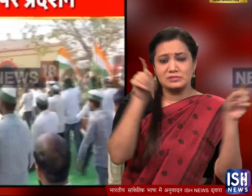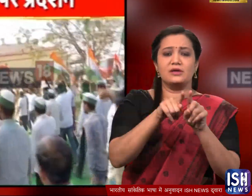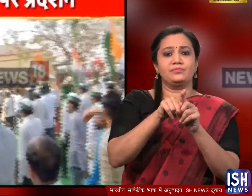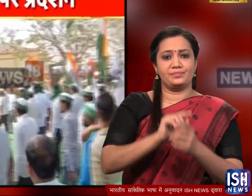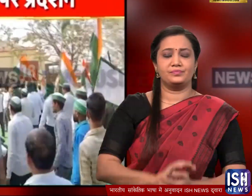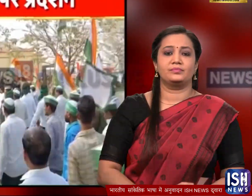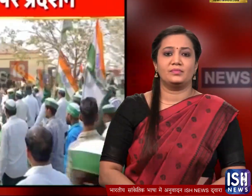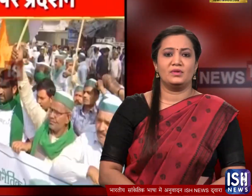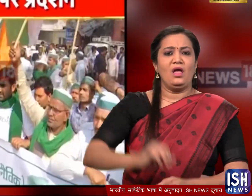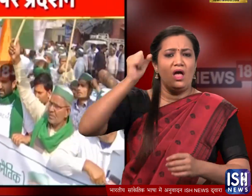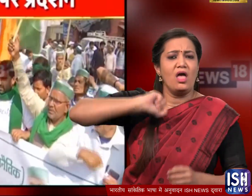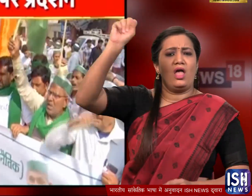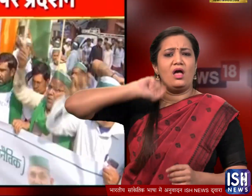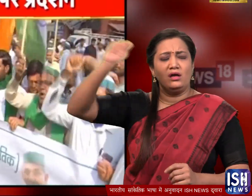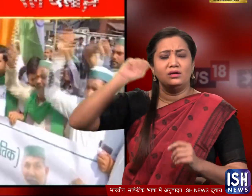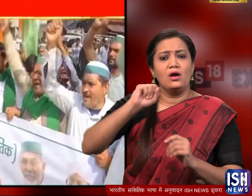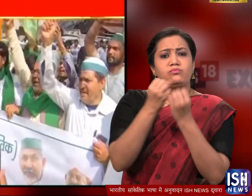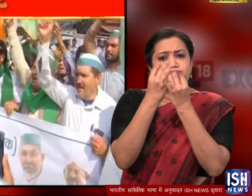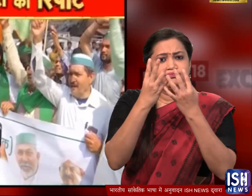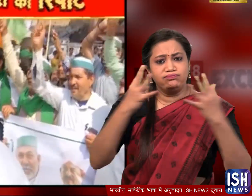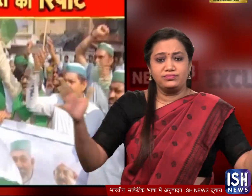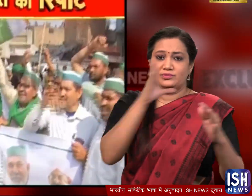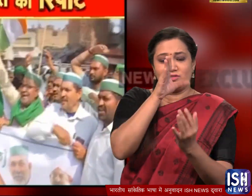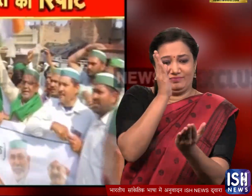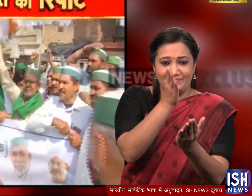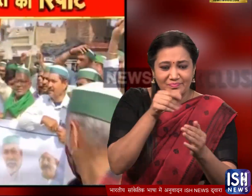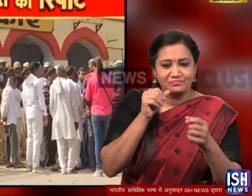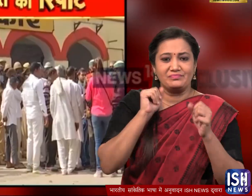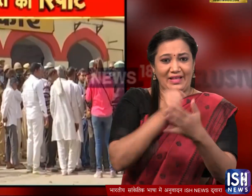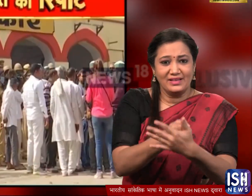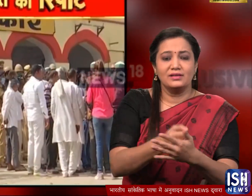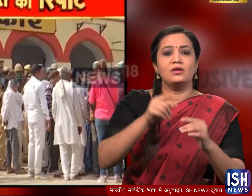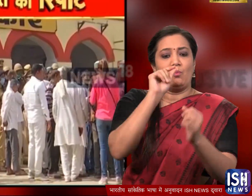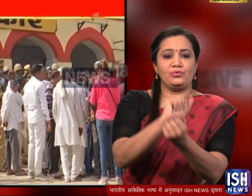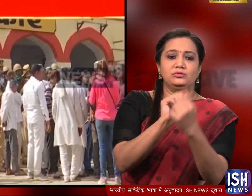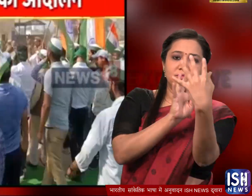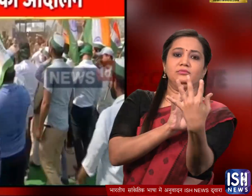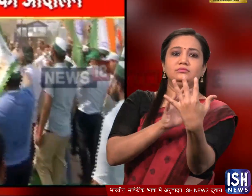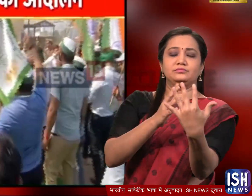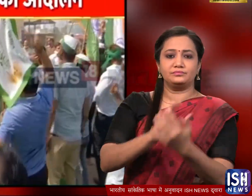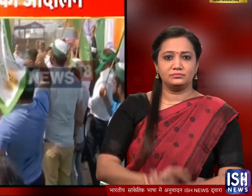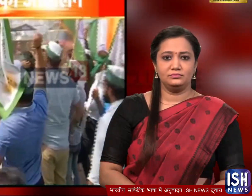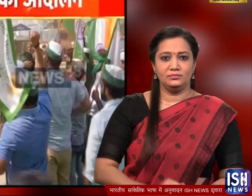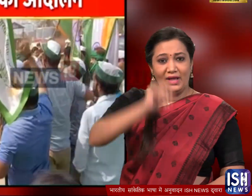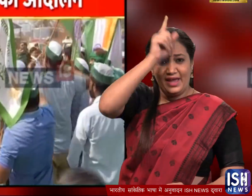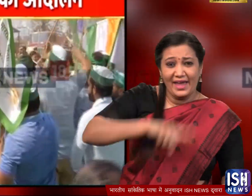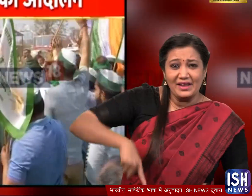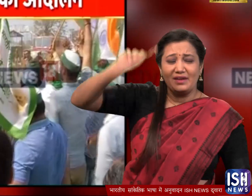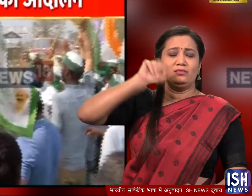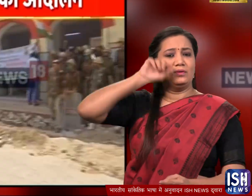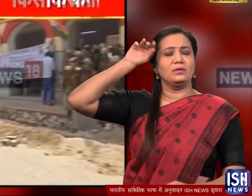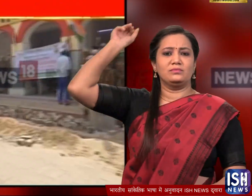भी ऐसे ही स्टेशनों में रहा। नारेबाजी करते हुए प्रदर्शनकारी जब स्टेशन पर पहुंचे तो उनका पुलिस से सामना हो गया। भारत माता